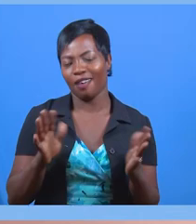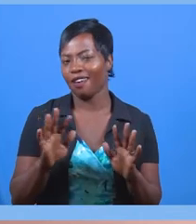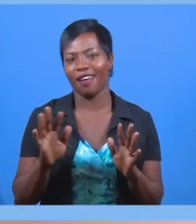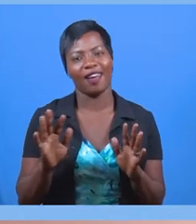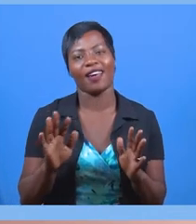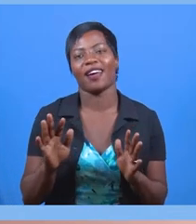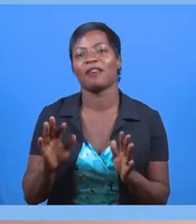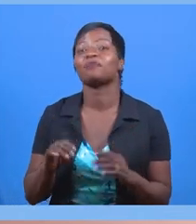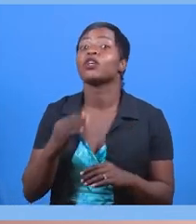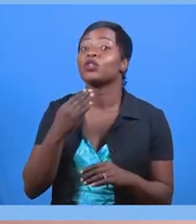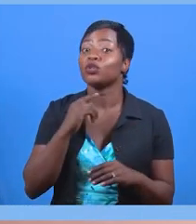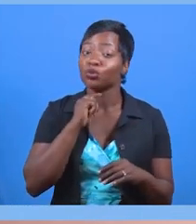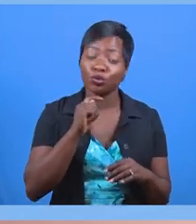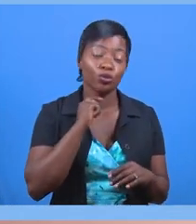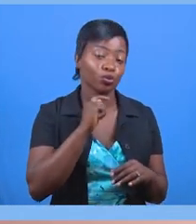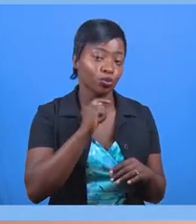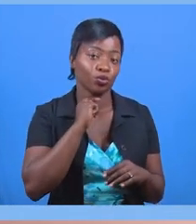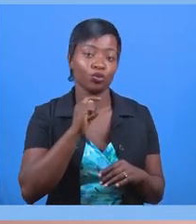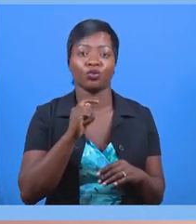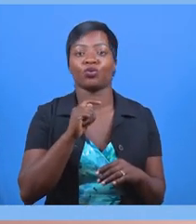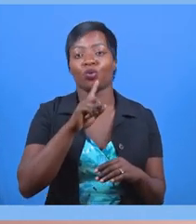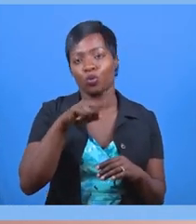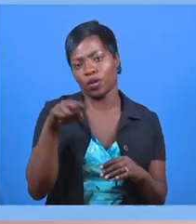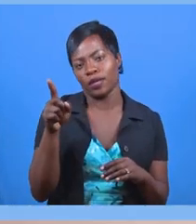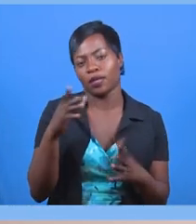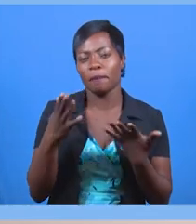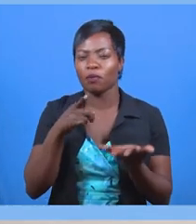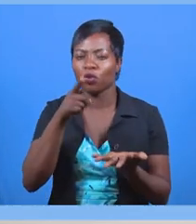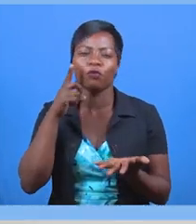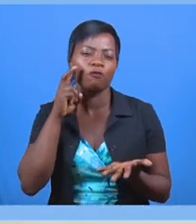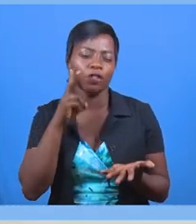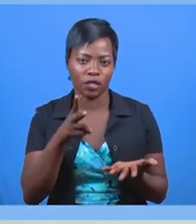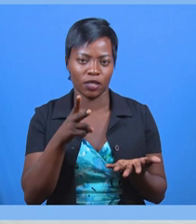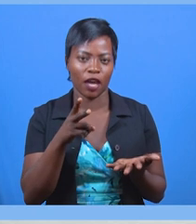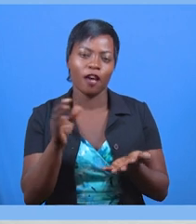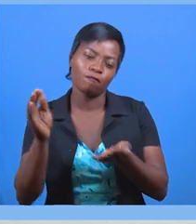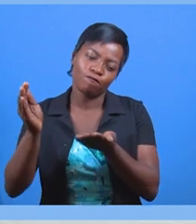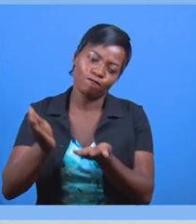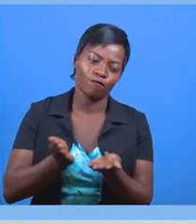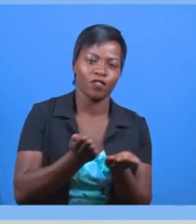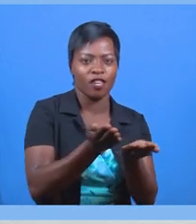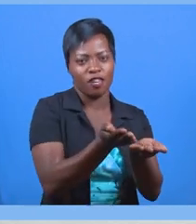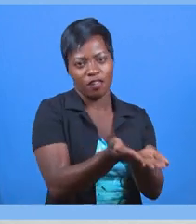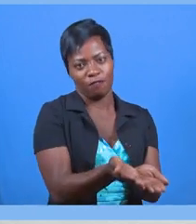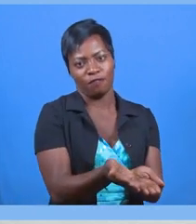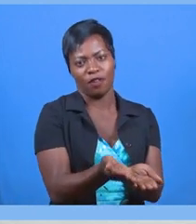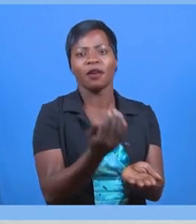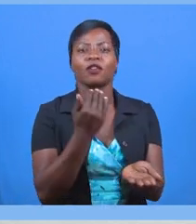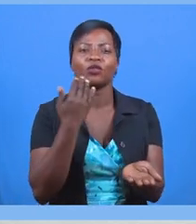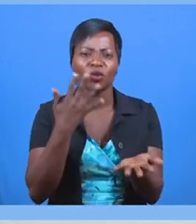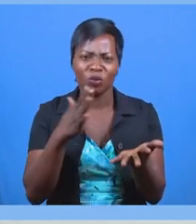kwa kandaka aruguta roti. Kana uchinga wa shika uri Muyenzi. Ukapavanu wa maishanyira jinu.